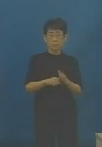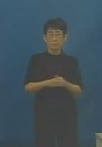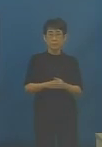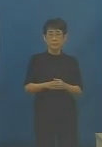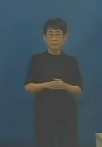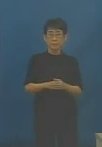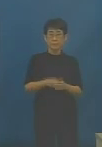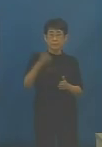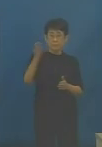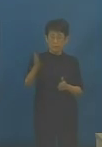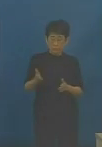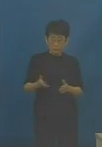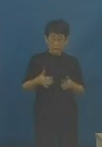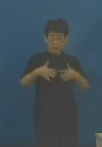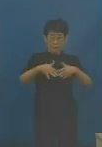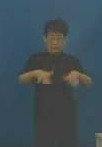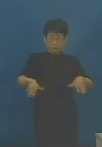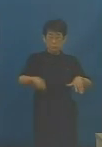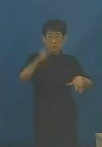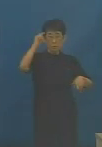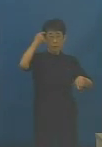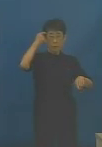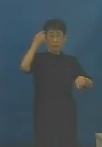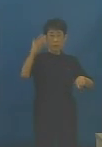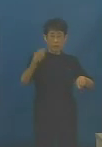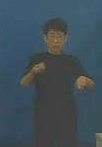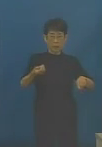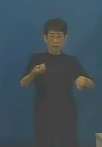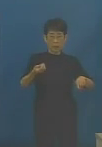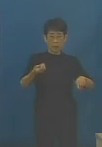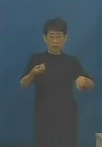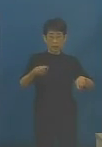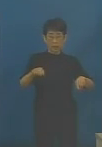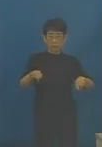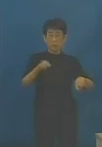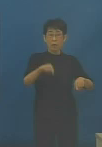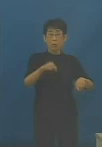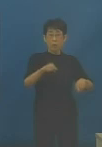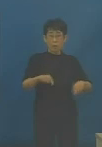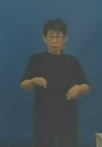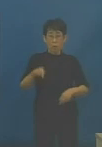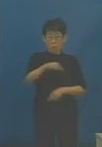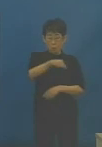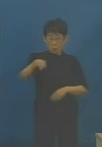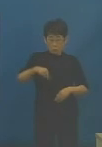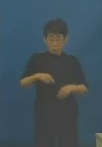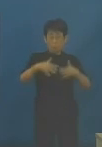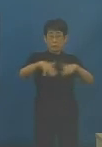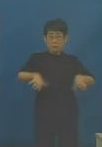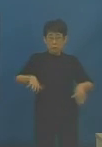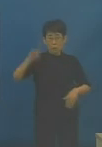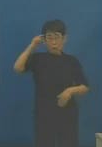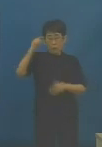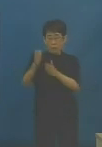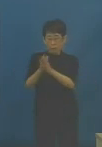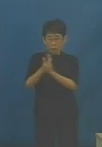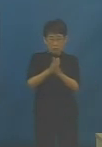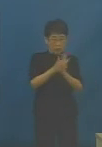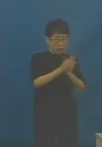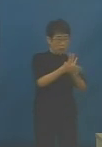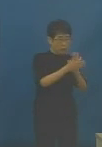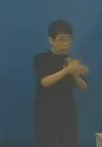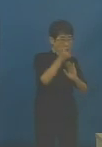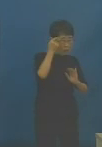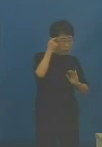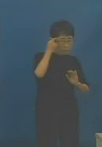こういうあの仕組みを考えたわけですね。でこれを実は各県がそれぞれ考えるわけです。でどうやったらその県民の